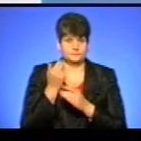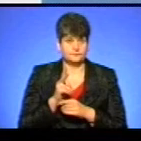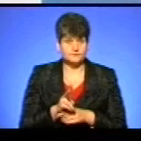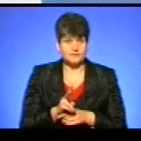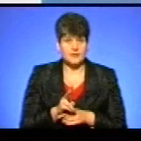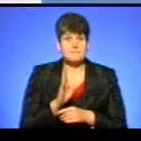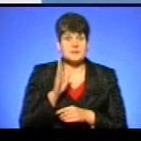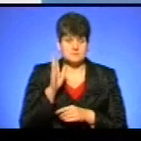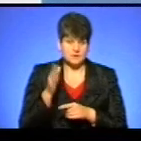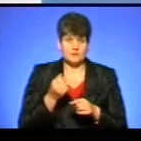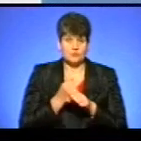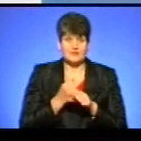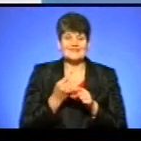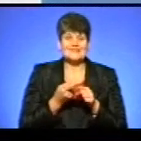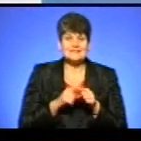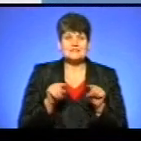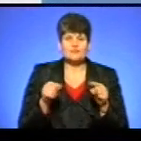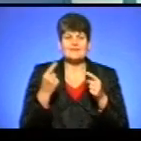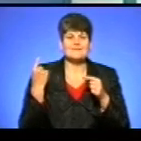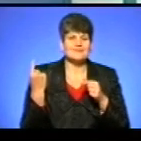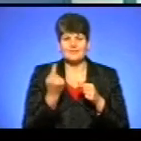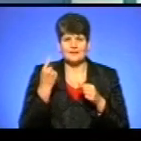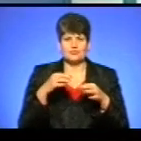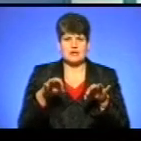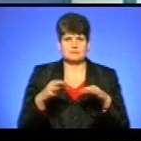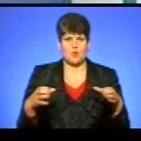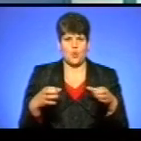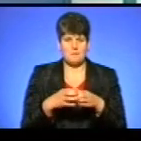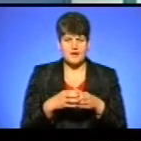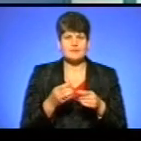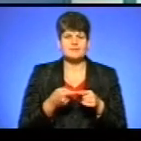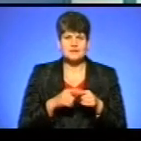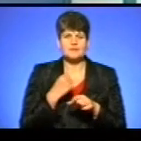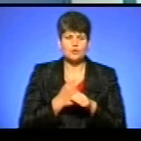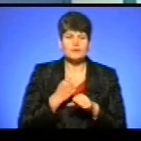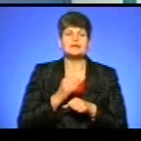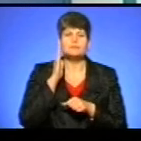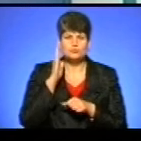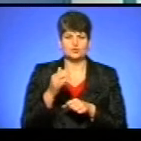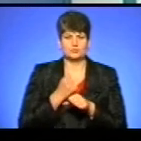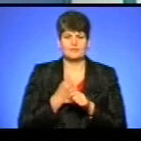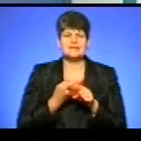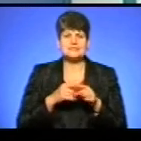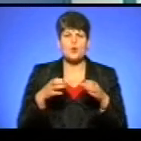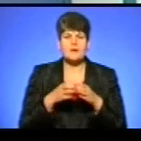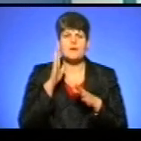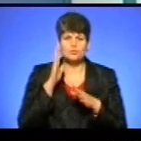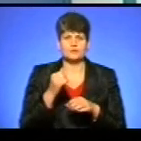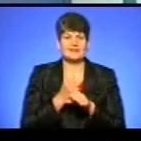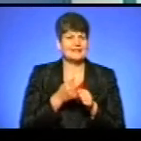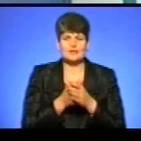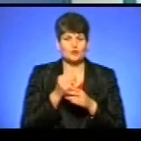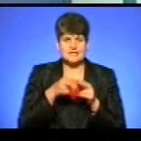Перспектива реально в роботі – це створення єдиної комунальної транспортної компанії. Ми про це говорили, ми це робили, ми це будемо робити. Ця компанія буде працювати, якщо не до кінця цього